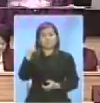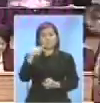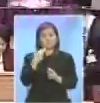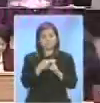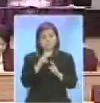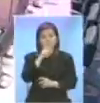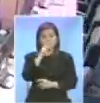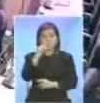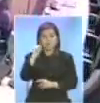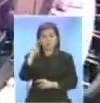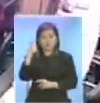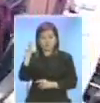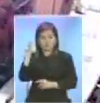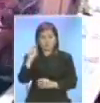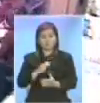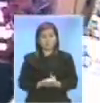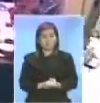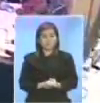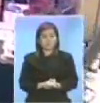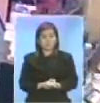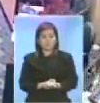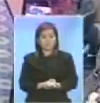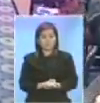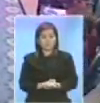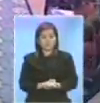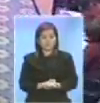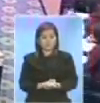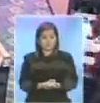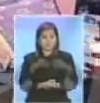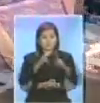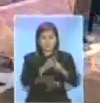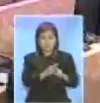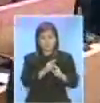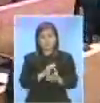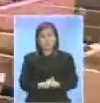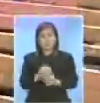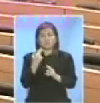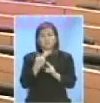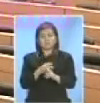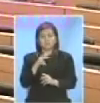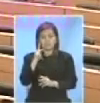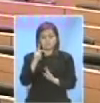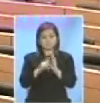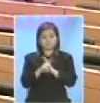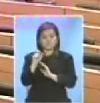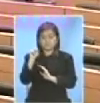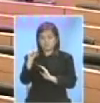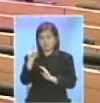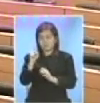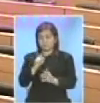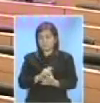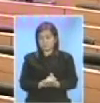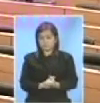สังเกตว่าสวเลือกตั้งที่มีสายสัมพันธ์กับพรรคประชาธิปัตย์ไม่ลงคะแนนเสียงหลายคนทีมข่าวเนิ TV